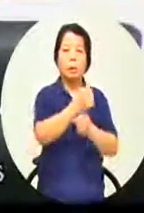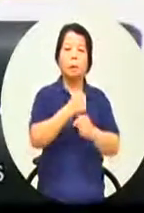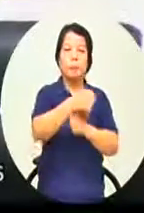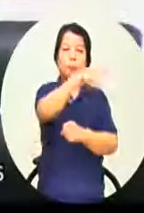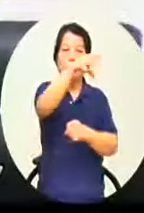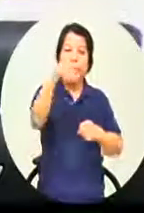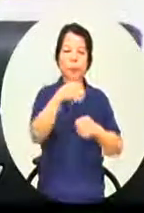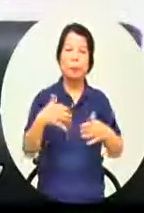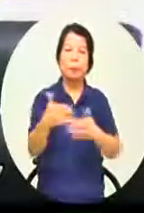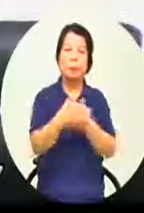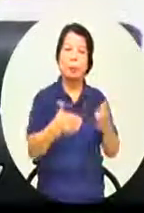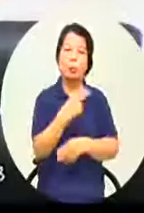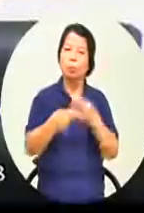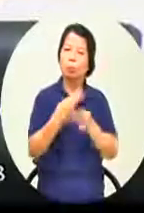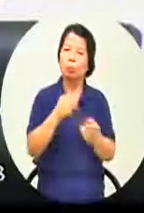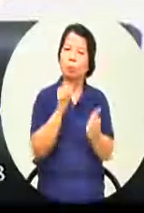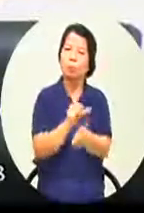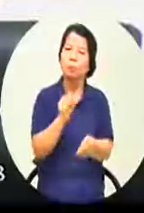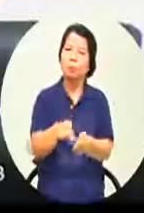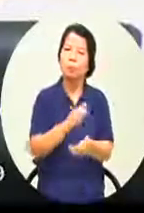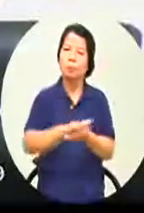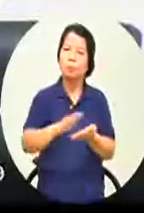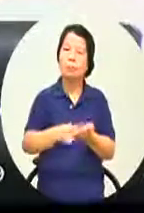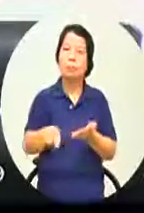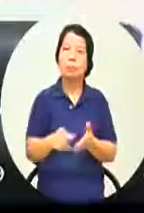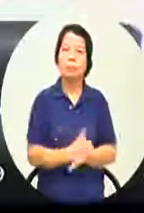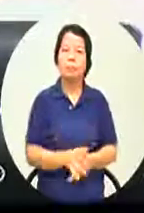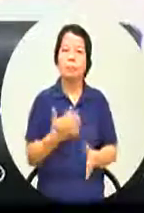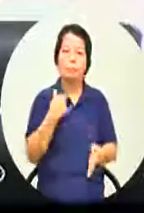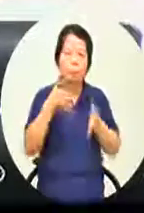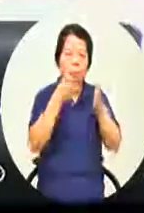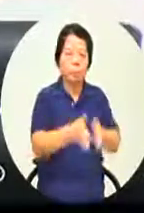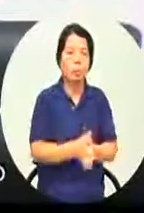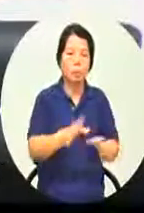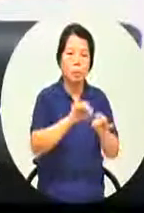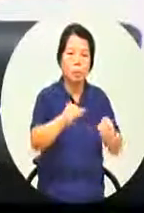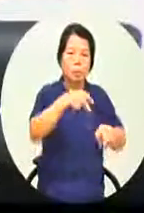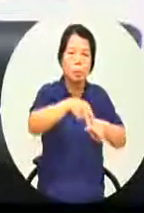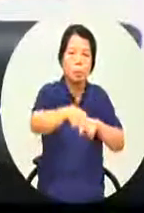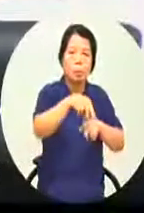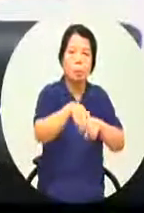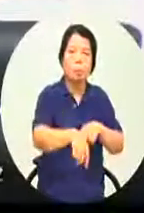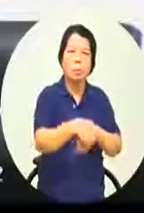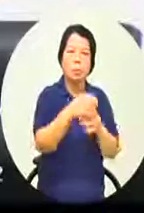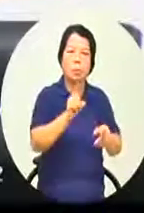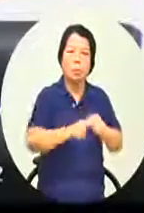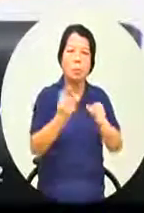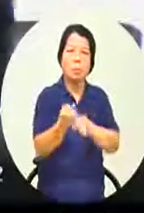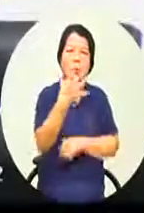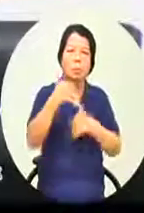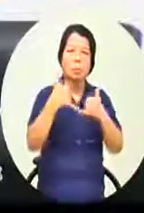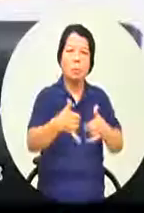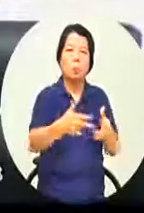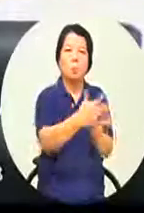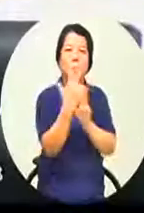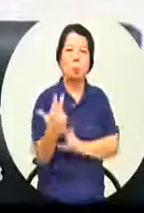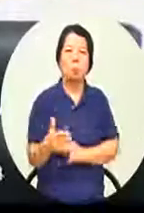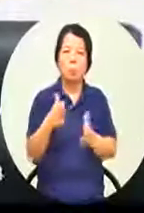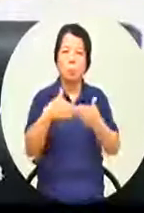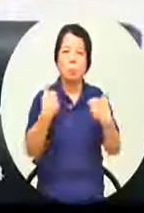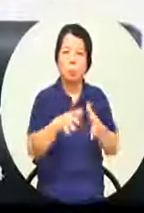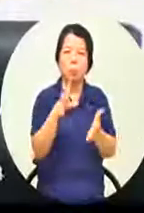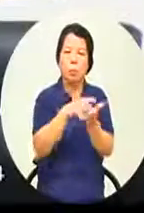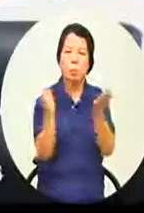你要怎么去克服？最后一个问题是针对于铁路地下化之后，中华路桥到底要不要拆